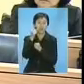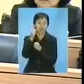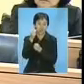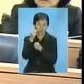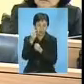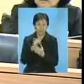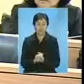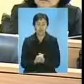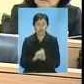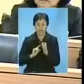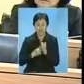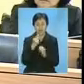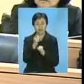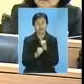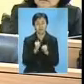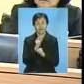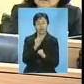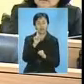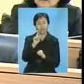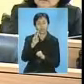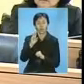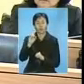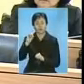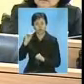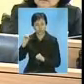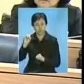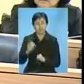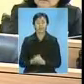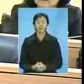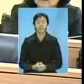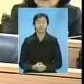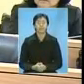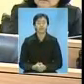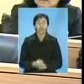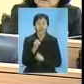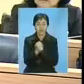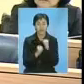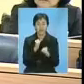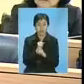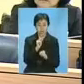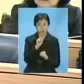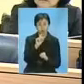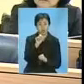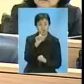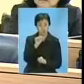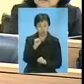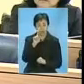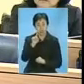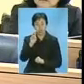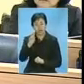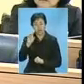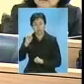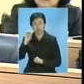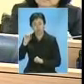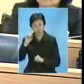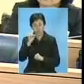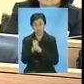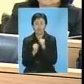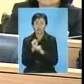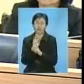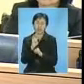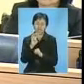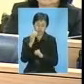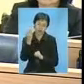เกิดขึ้นเมื่อปี1600ค่ะท่านประธานที่เคารพค.ศ. 1600เมื่อ400ปีที่แล้ว